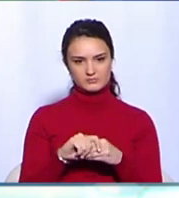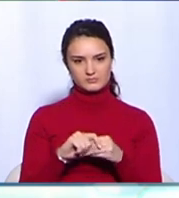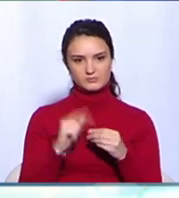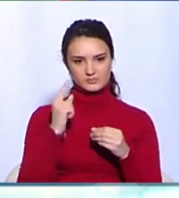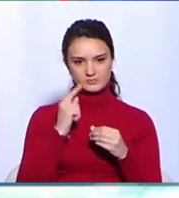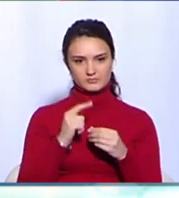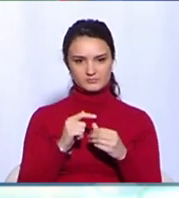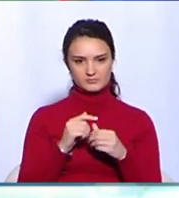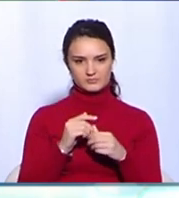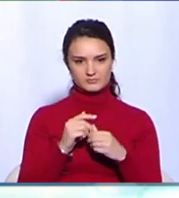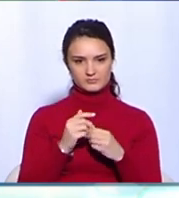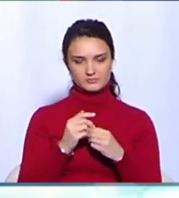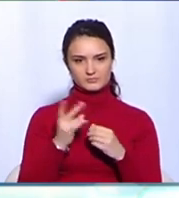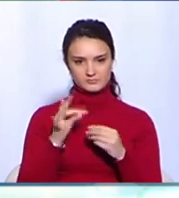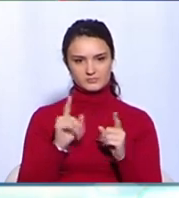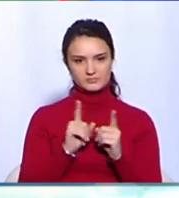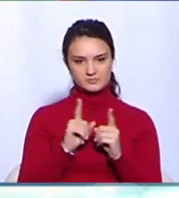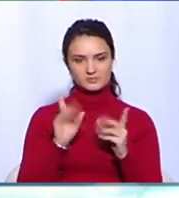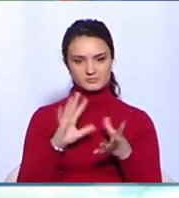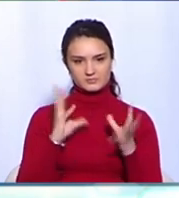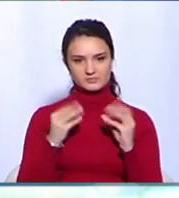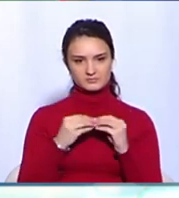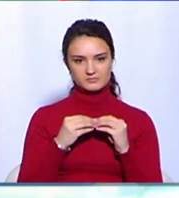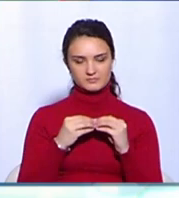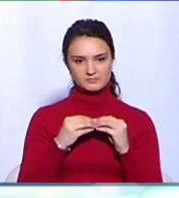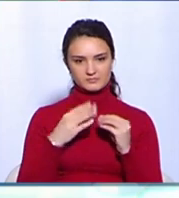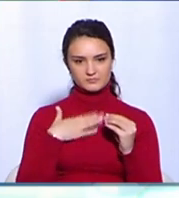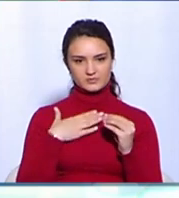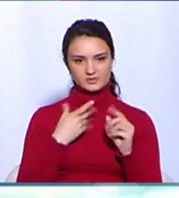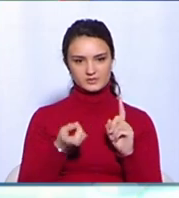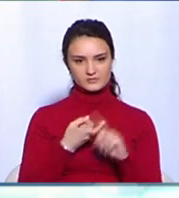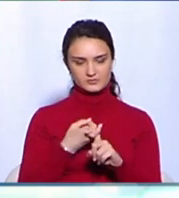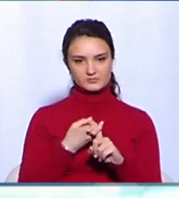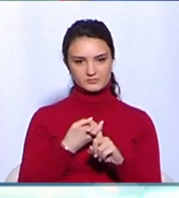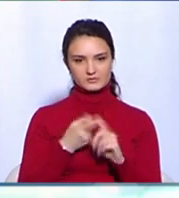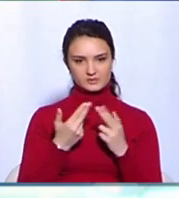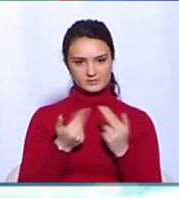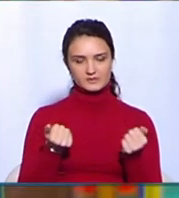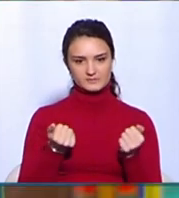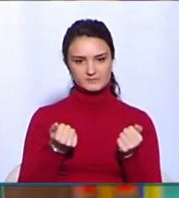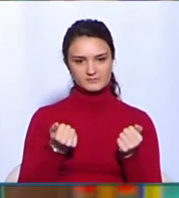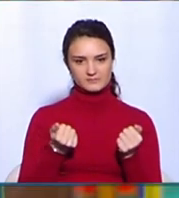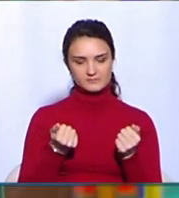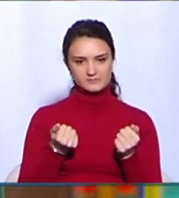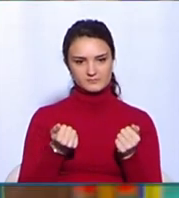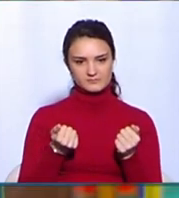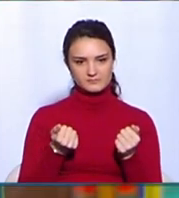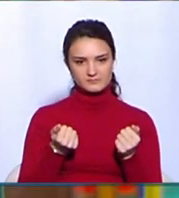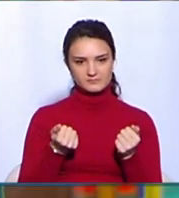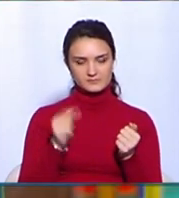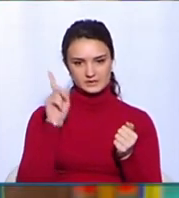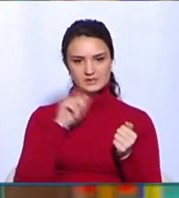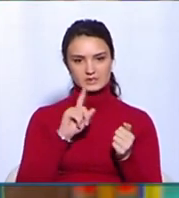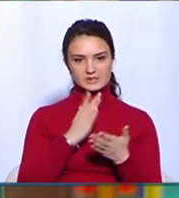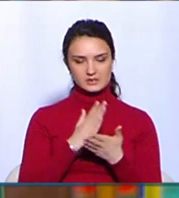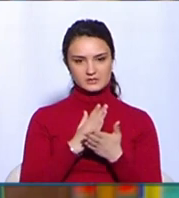უფრო რაღაც მითოლოგიზირებული. თუმცა მაინც საბოლოო ჯამში ეს ჩვენთან არის დაკავშირებული, რა თქმა უნდა. იცით